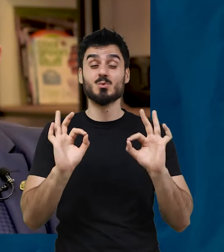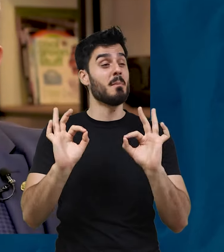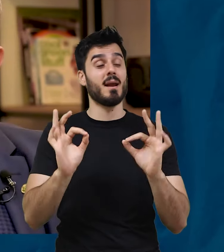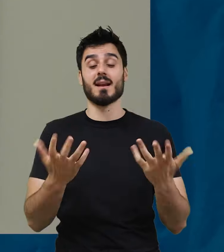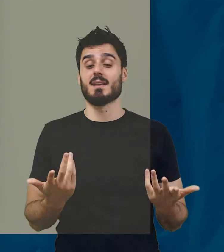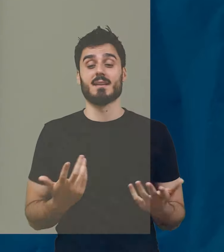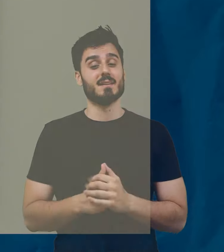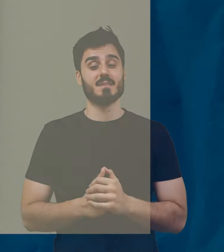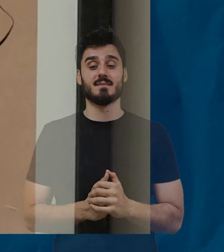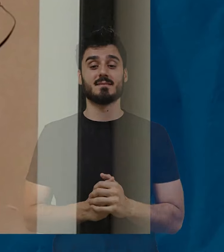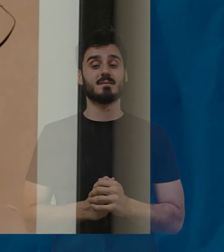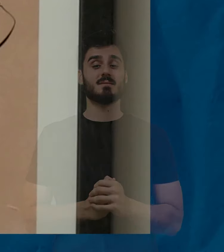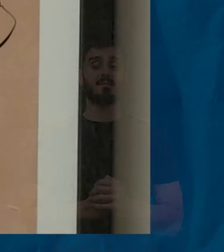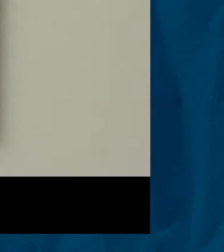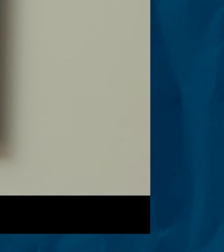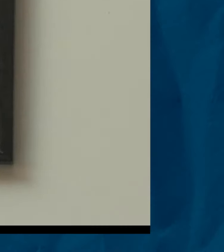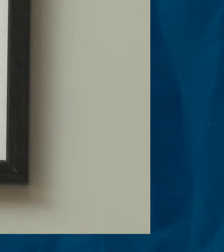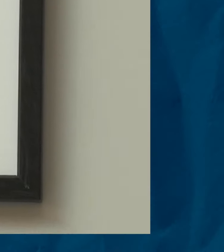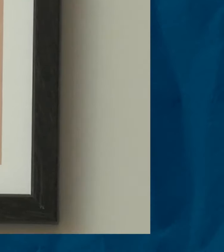Супер!